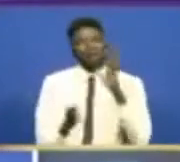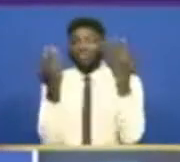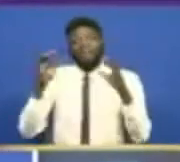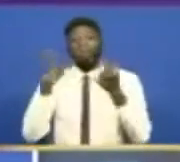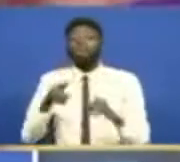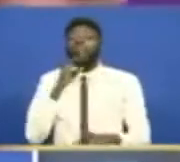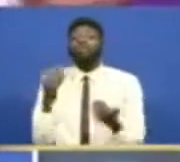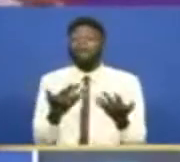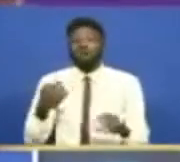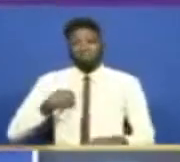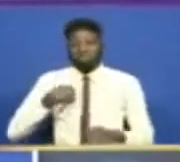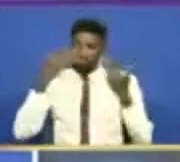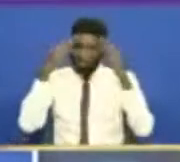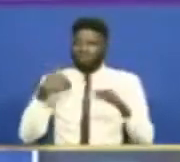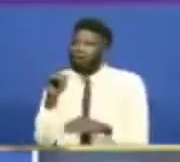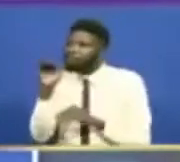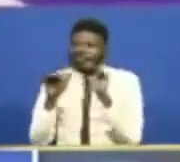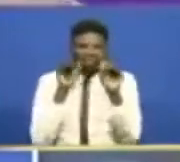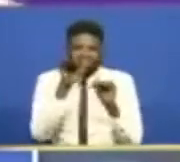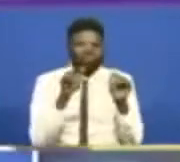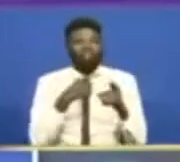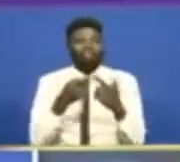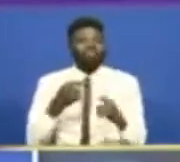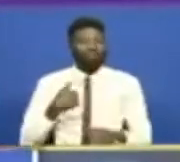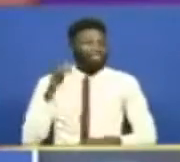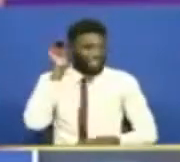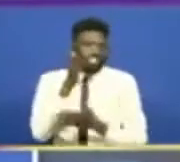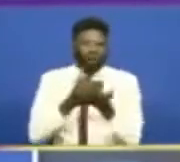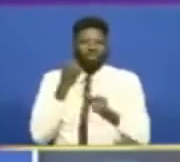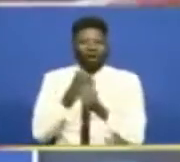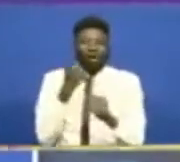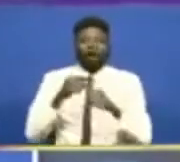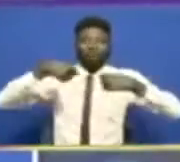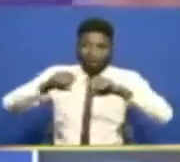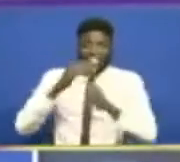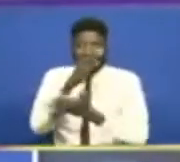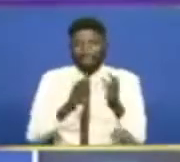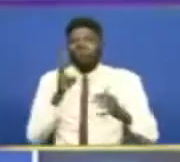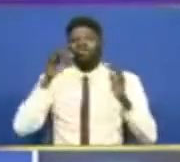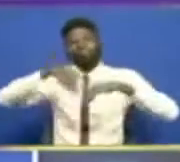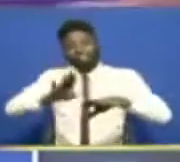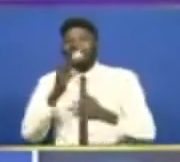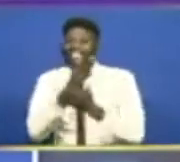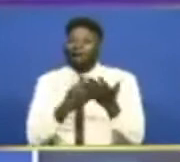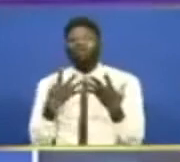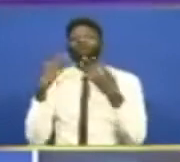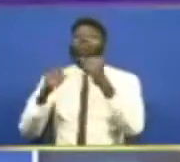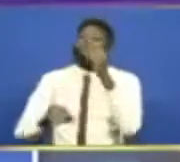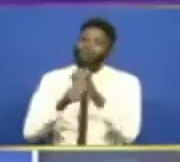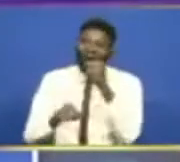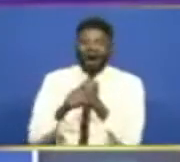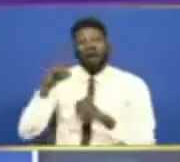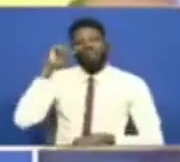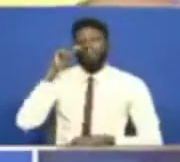wapi. Nikauliza nikaambiwa wengine wako bodaboda, wengine wako baharini, wengine wameenda vibarua Mombasa, na wengine